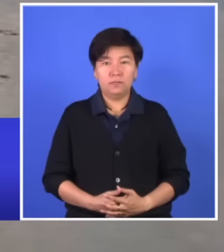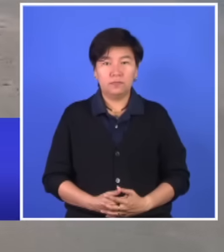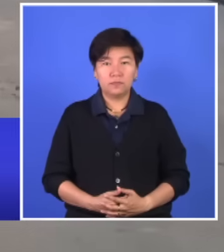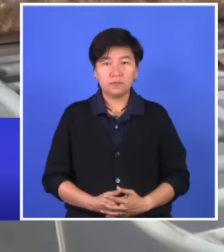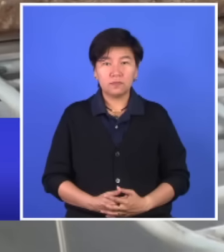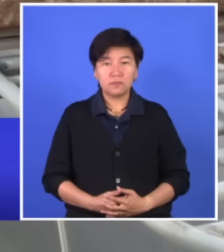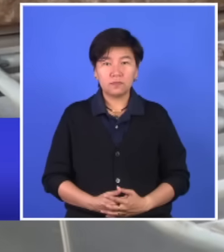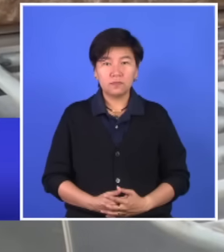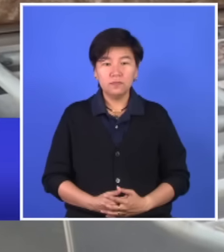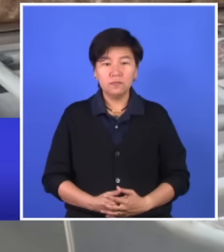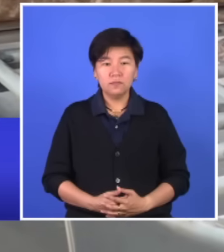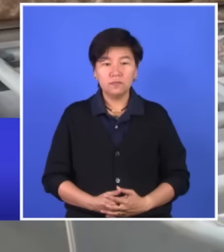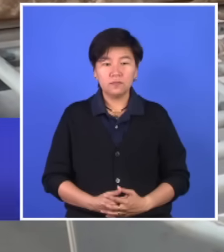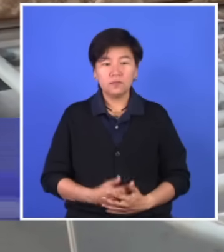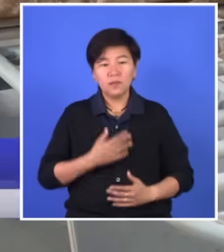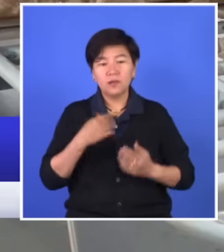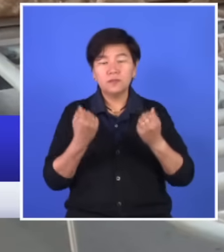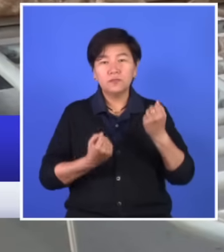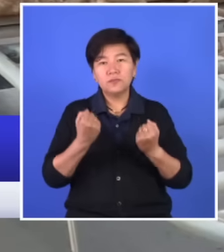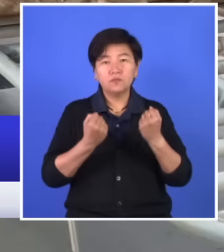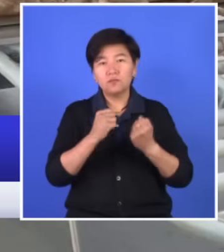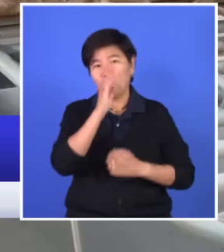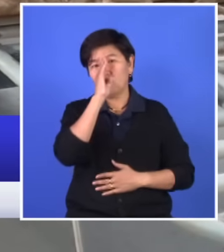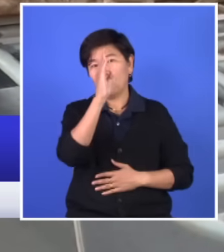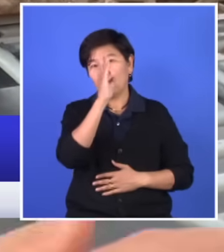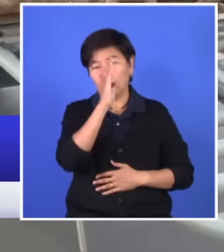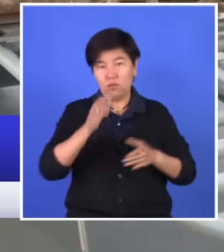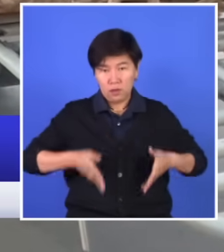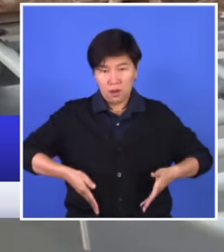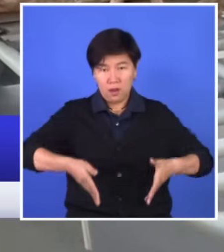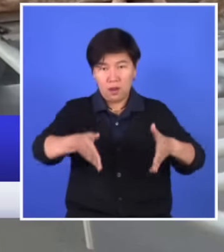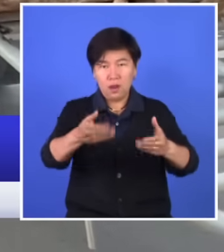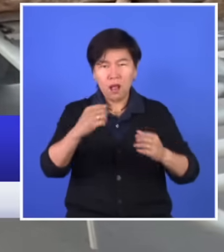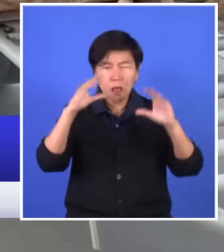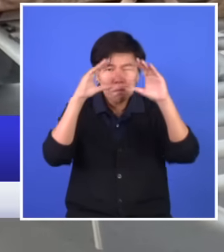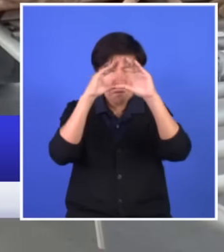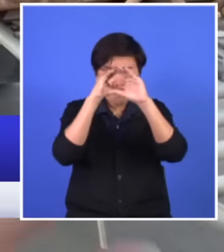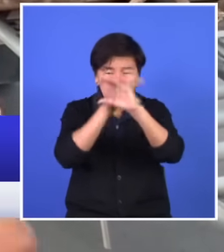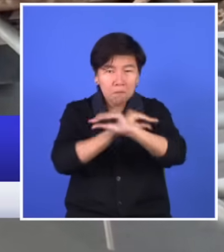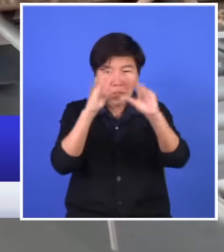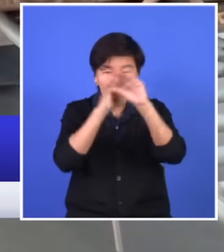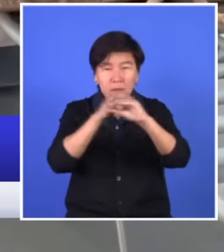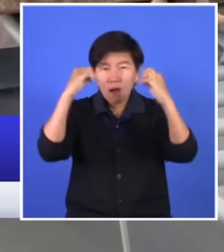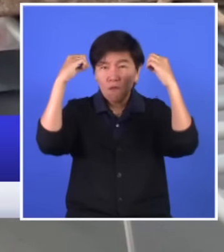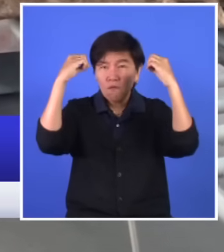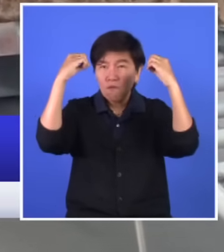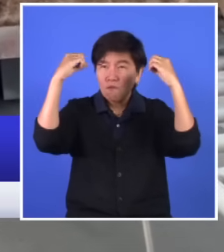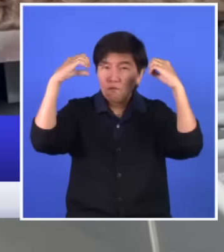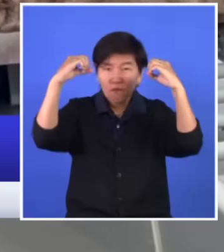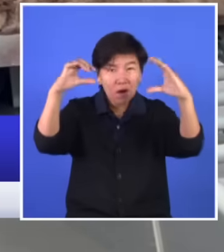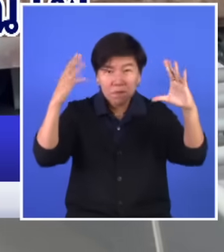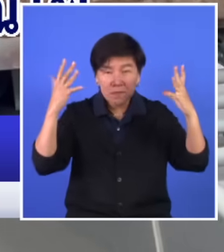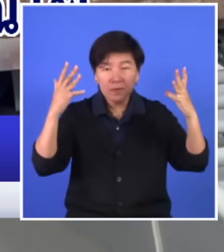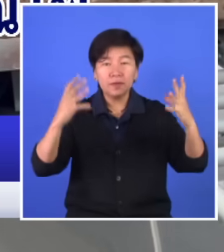พ่วงรถก็ขับมาครับทางตรงมาปกติแต่ว่าว่าเส้นทางมันมืดมันมืดไม่มีแสงไฟแล้วก็